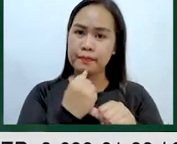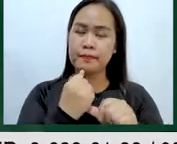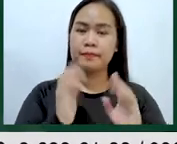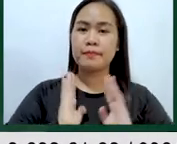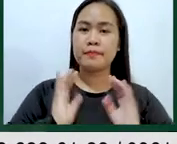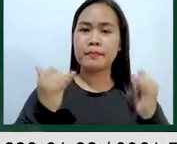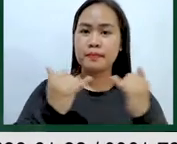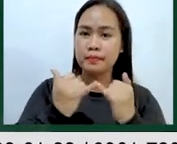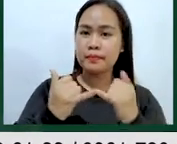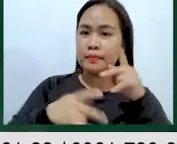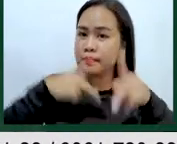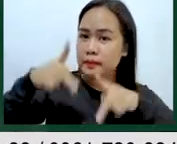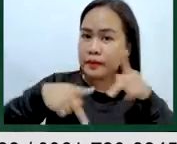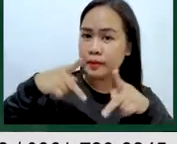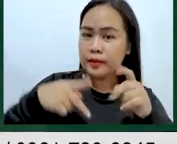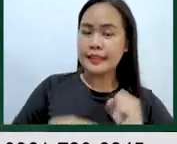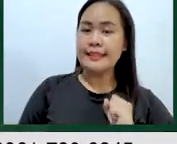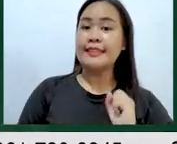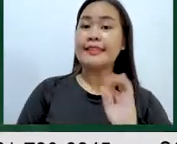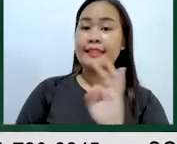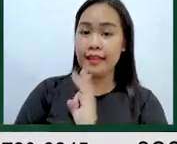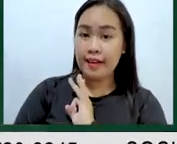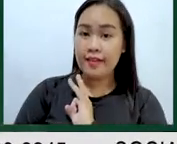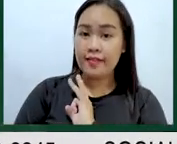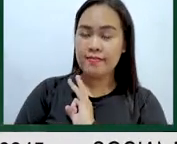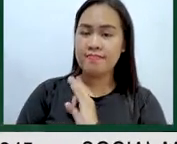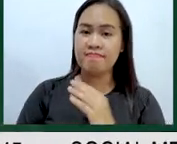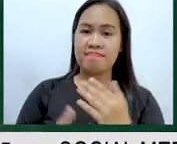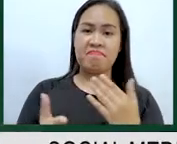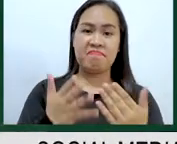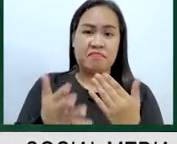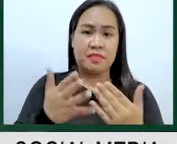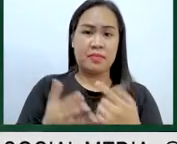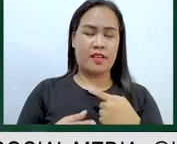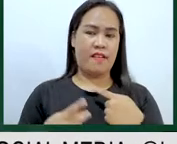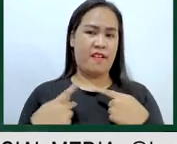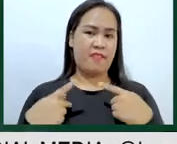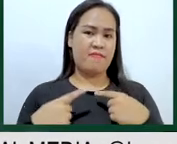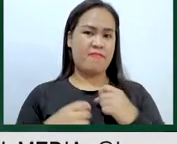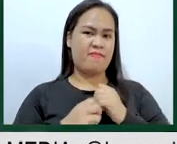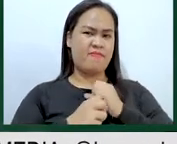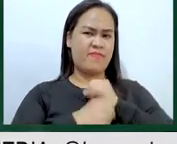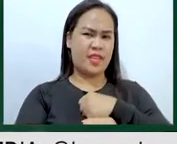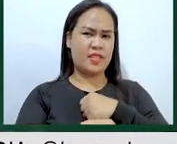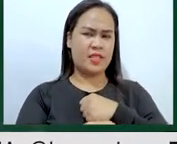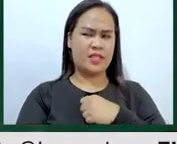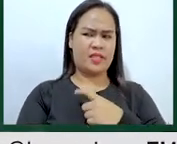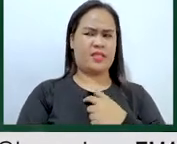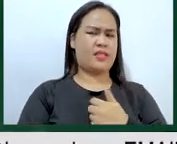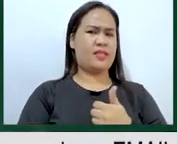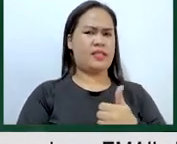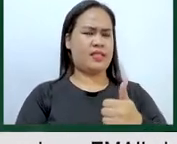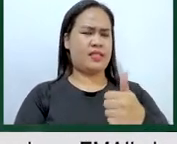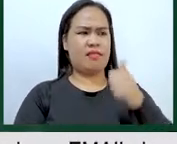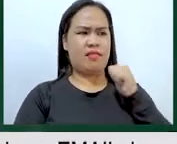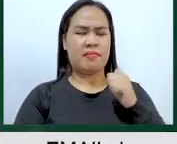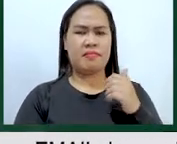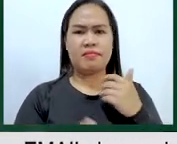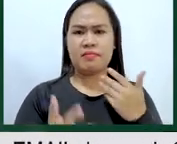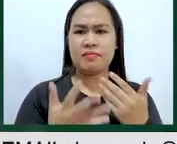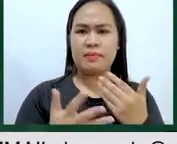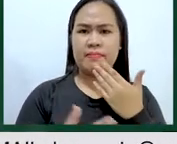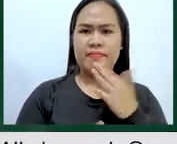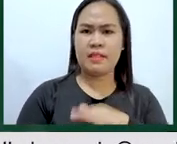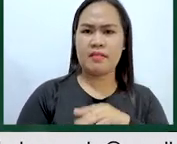of the barangay, no? So yung kung may trust issues ho tayo na baka mamaya mga masasamang